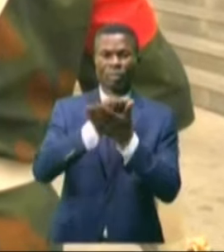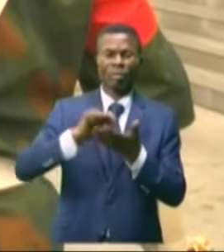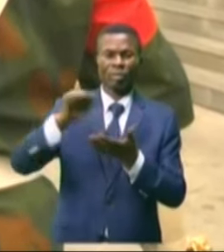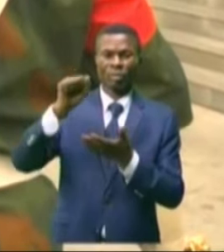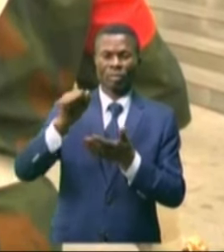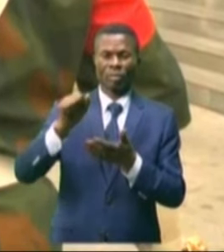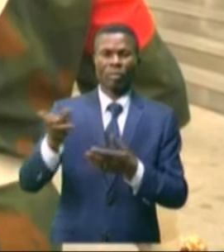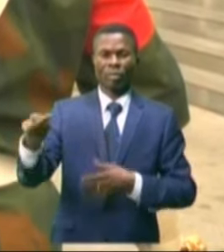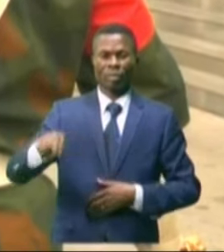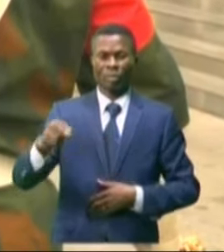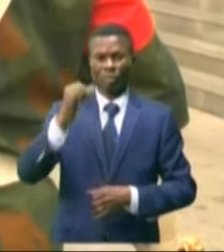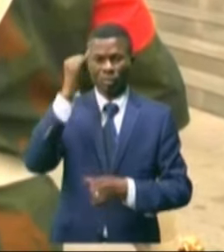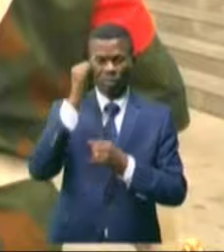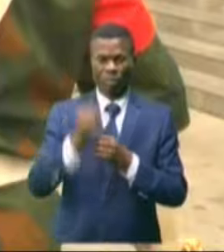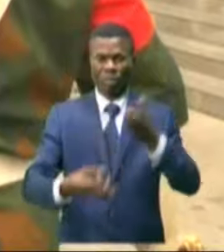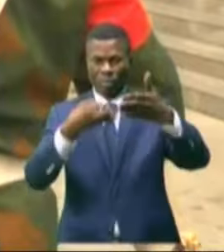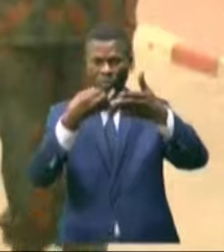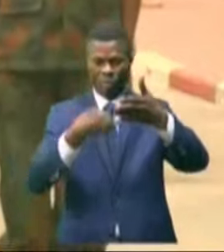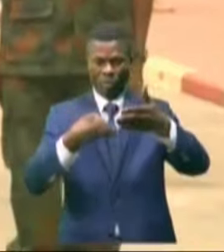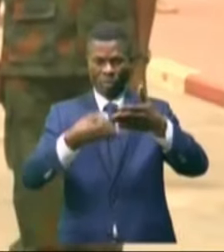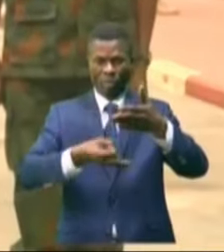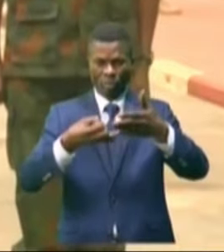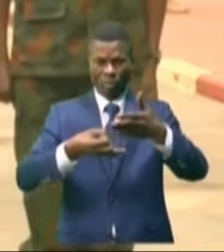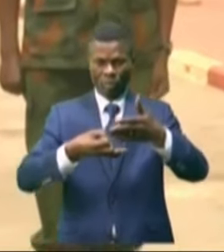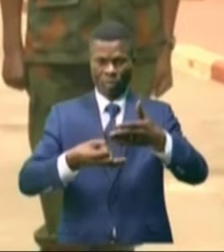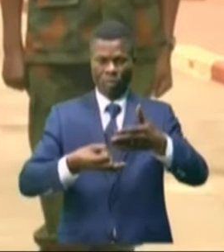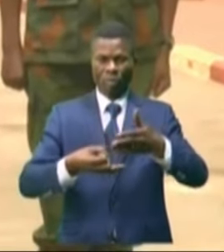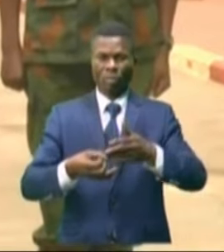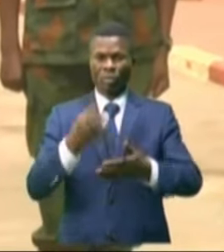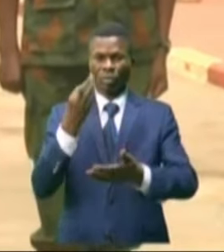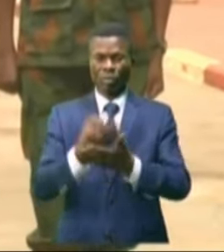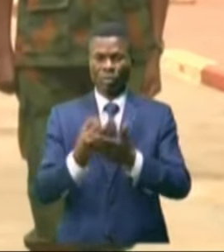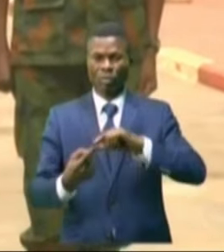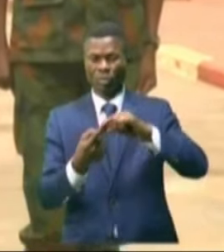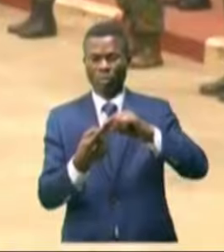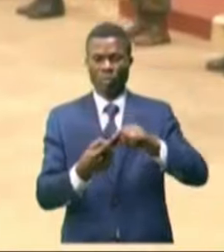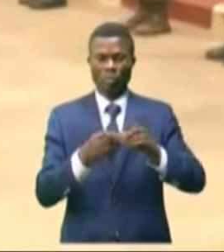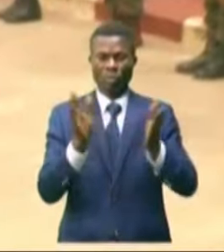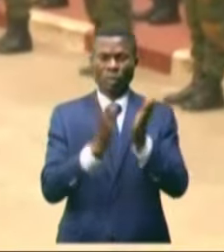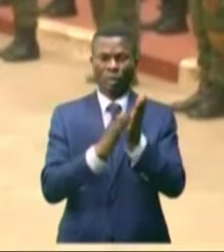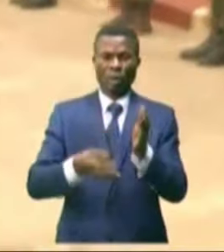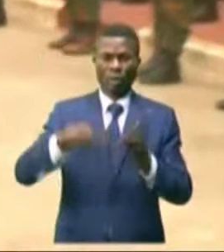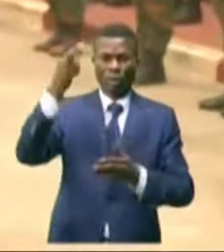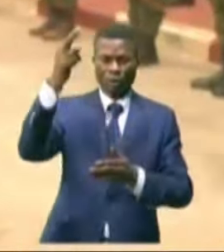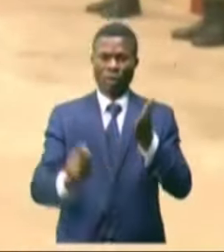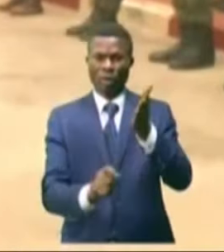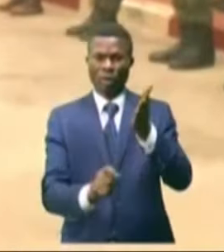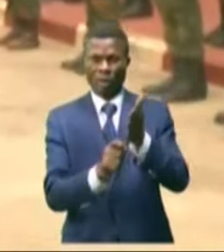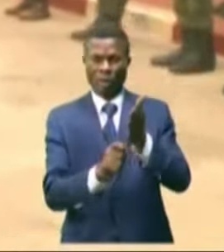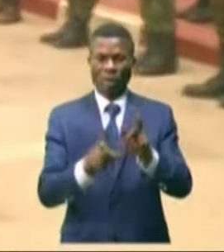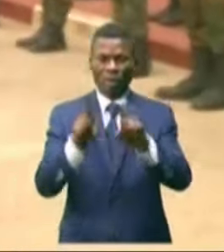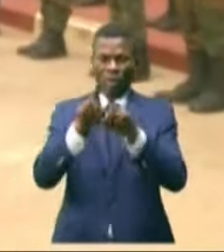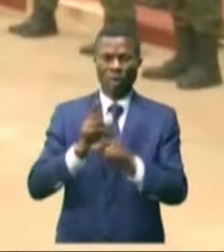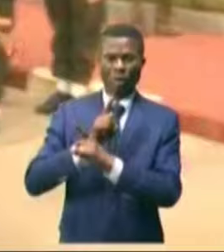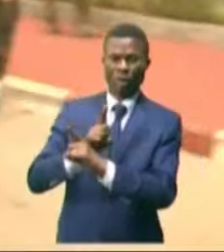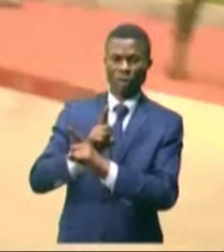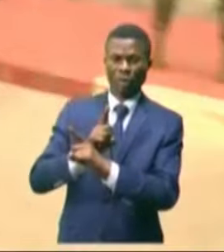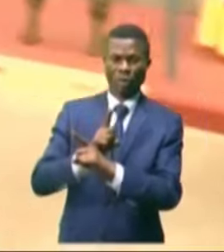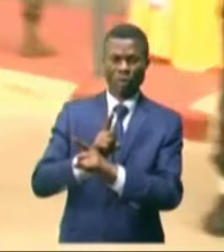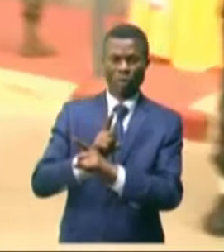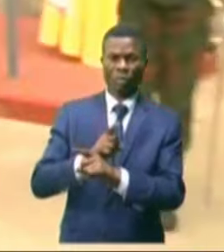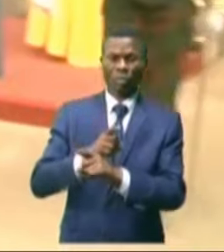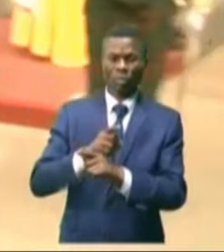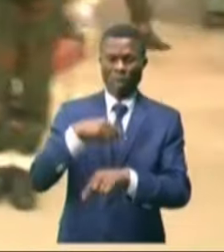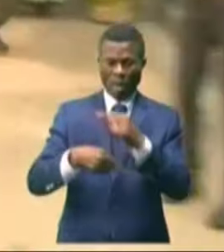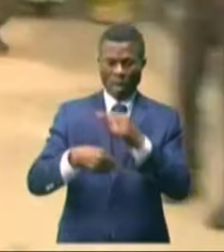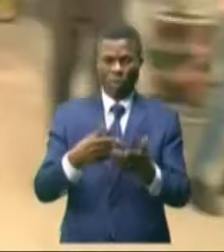de clôture de la 7e session spéciale au Collège de hautes études de stratégie et de la défense a ouvert ses